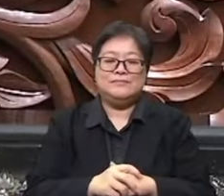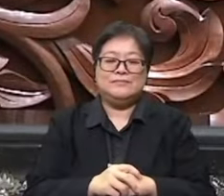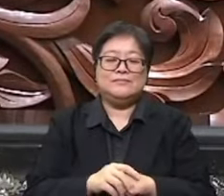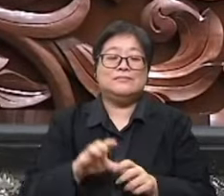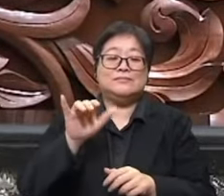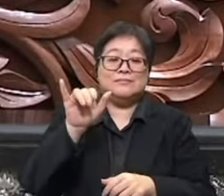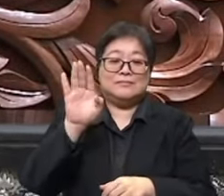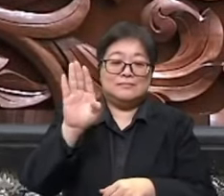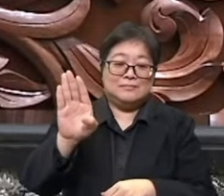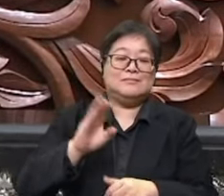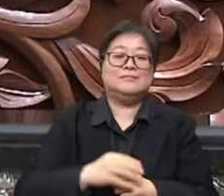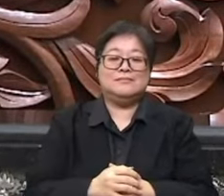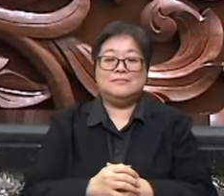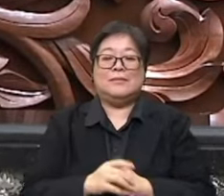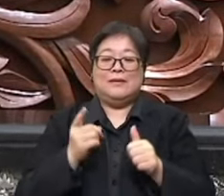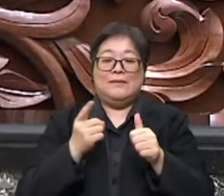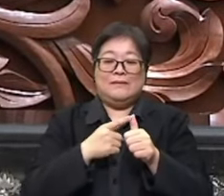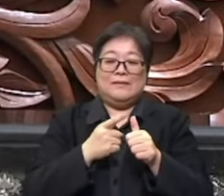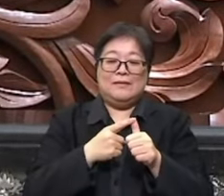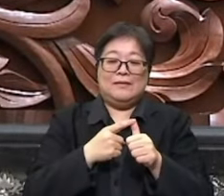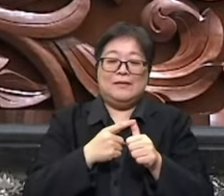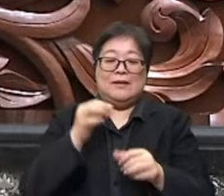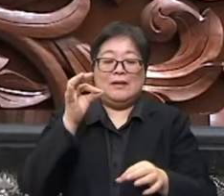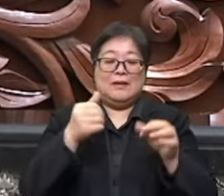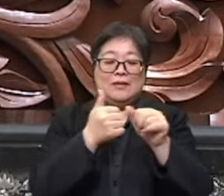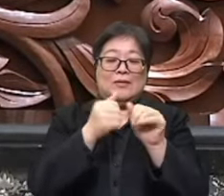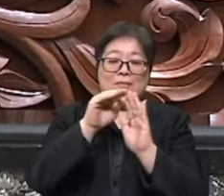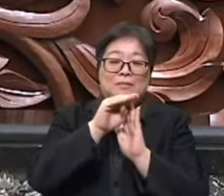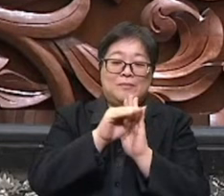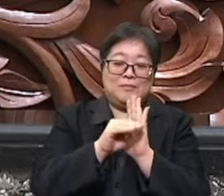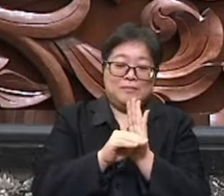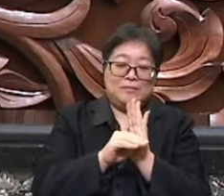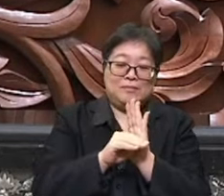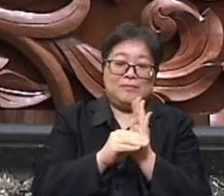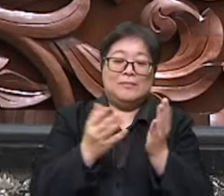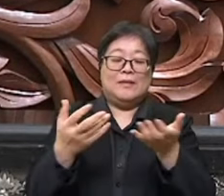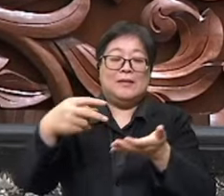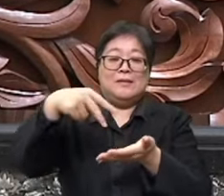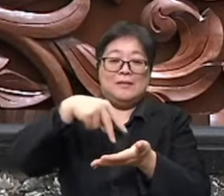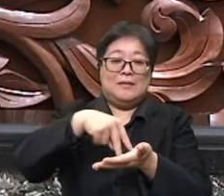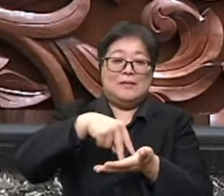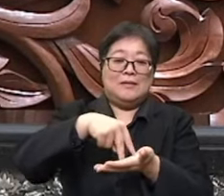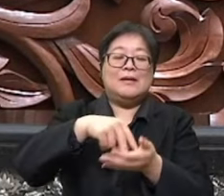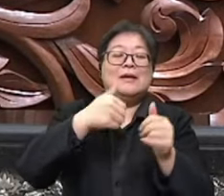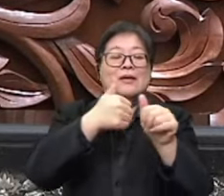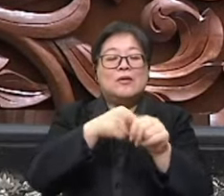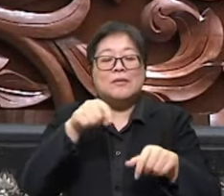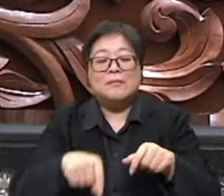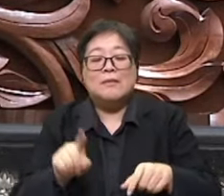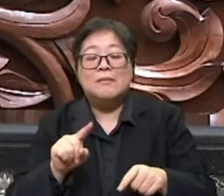yang berhormat, pertamanya kalau ikut peraturan, nak diri kena bangkitkan peraturan